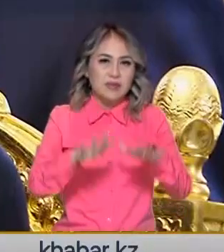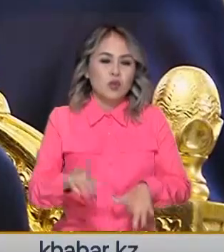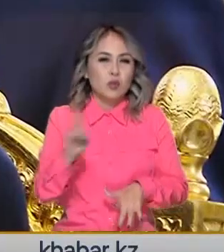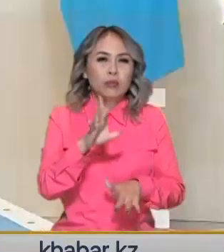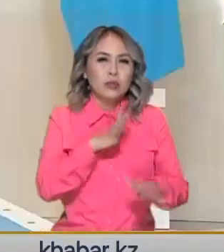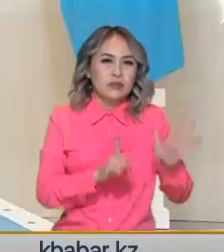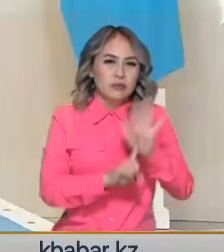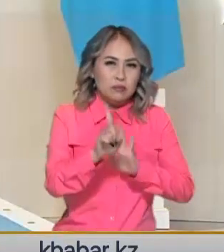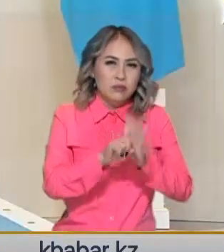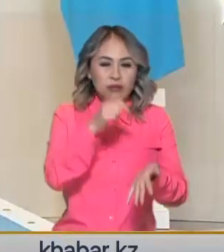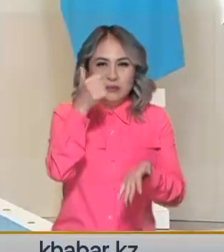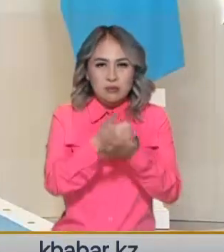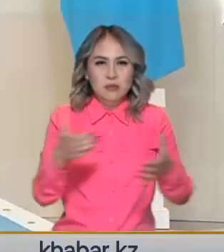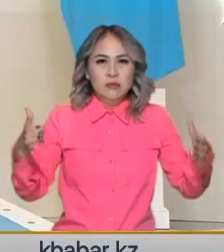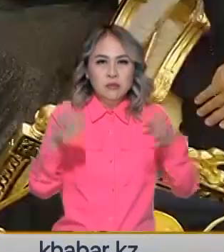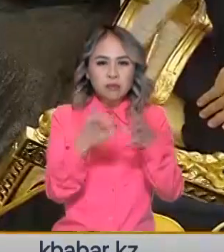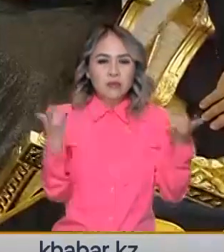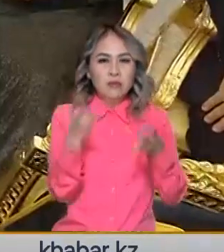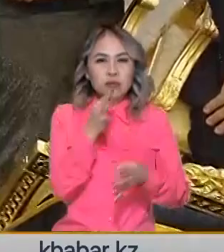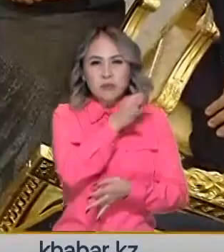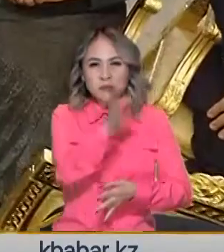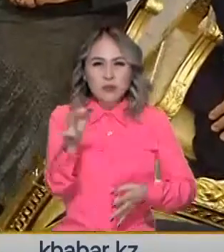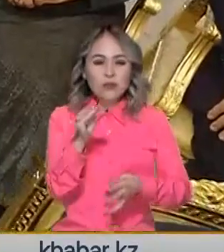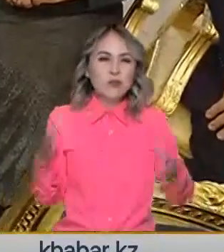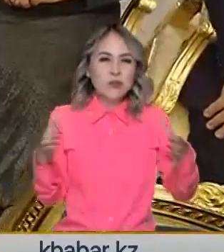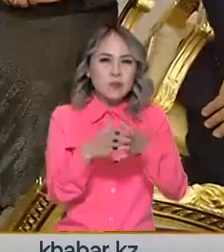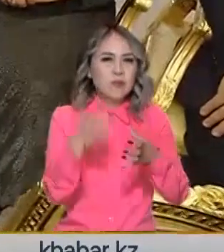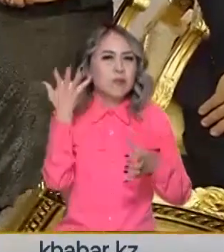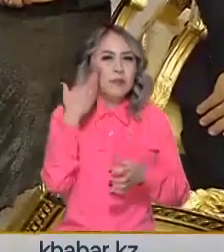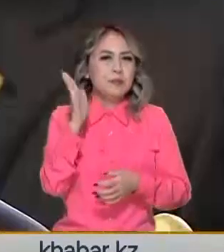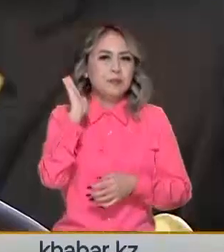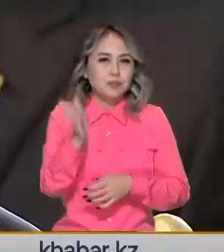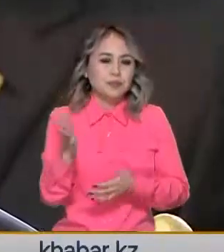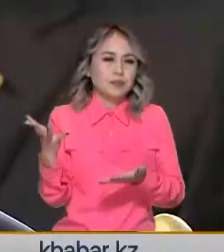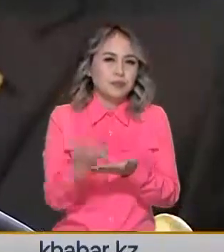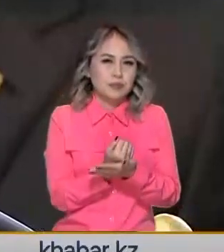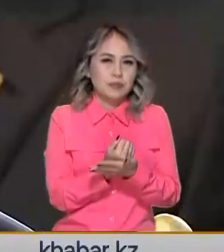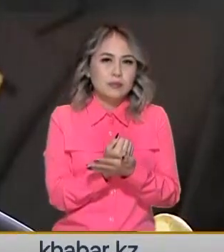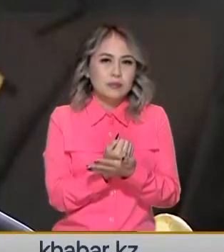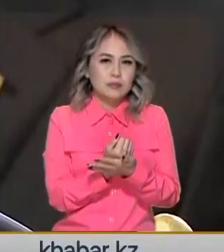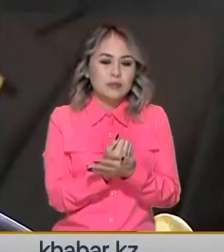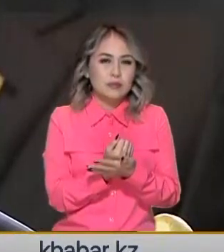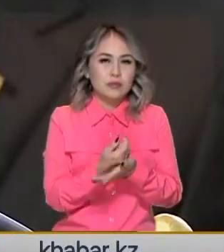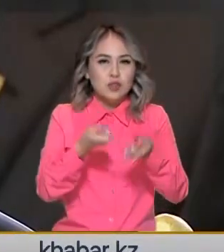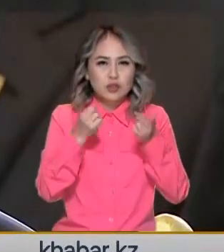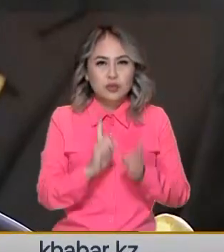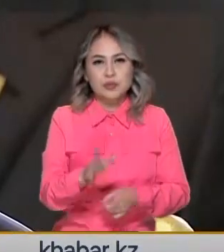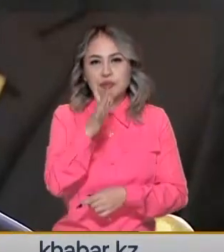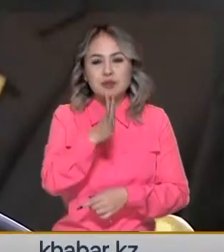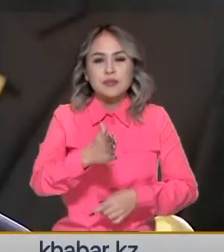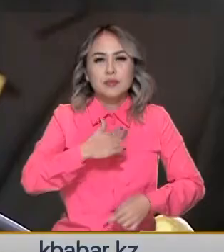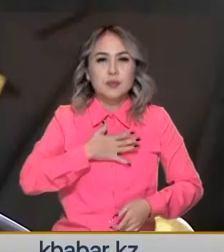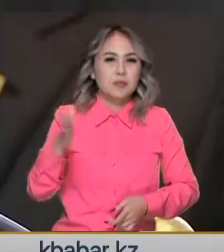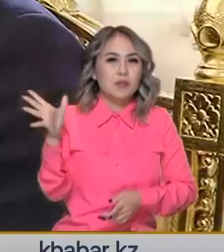үшін алдымен елдің бірлігі керек екенін айтып, ұлт болып ұйысалсақ қана жетістікке жетеміз деді. Шын мәнінде біздің